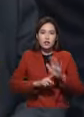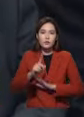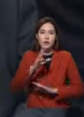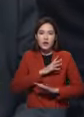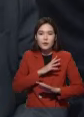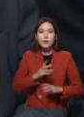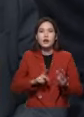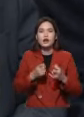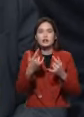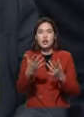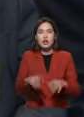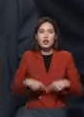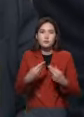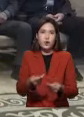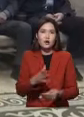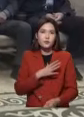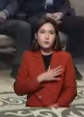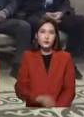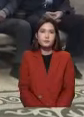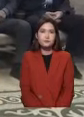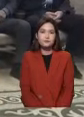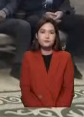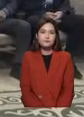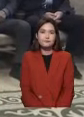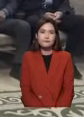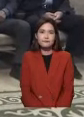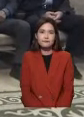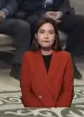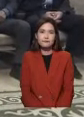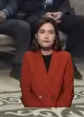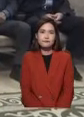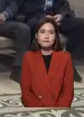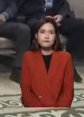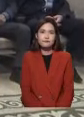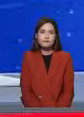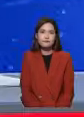сауалдарына жауап берді. Бақыт Қазанғапқызы, Нұркен Жалмұхан, Астана Таймс, Ақтөбе облысынан.